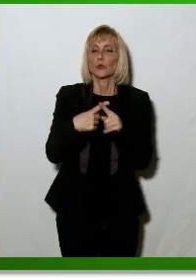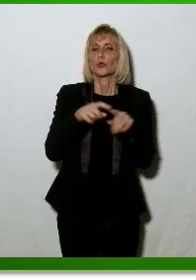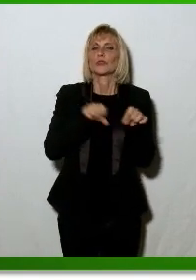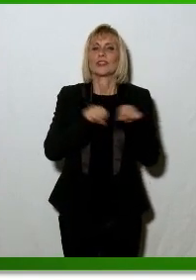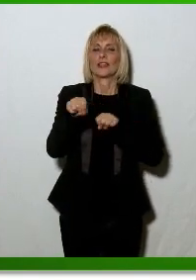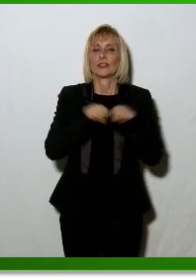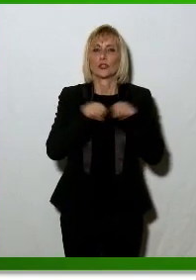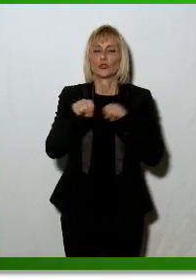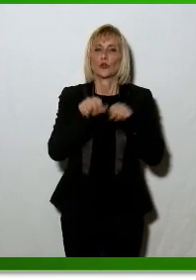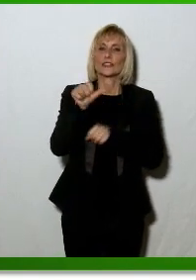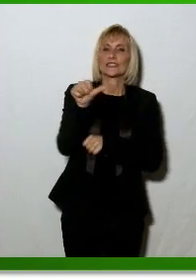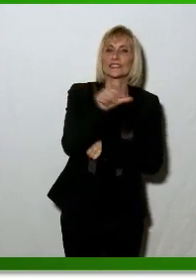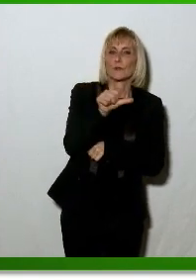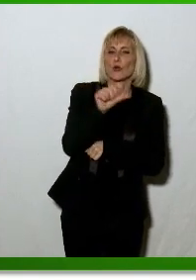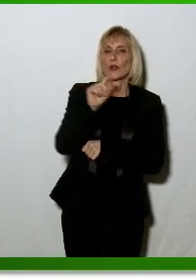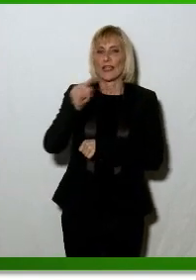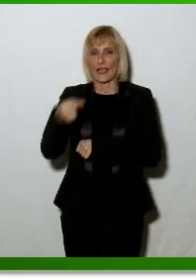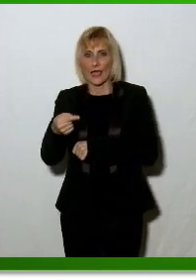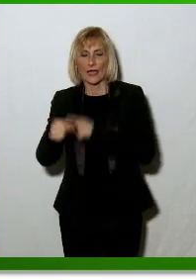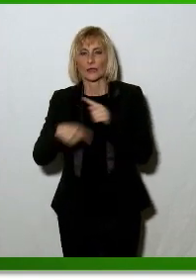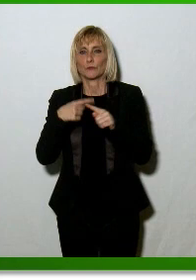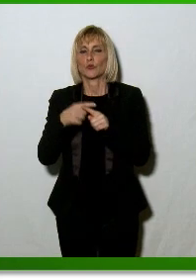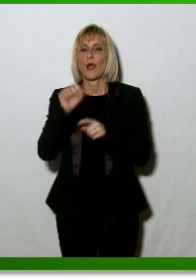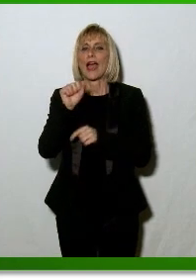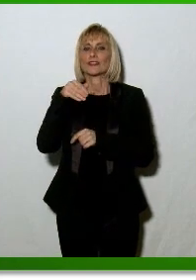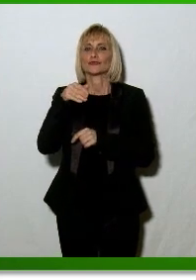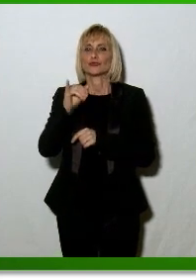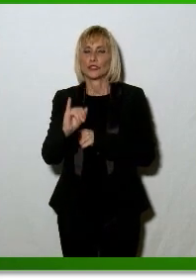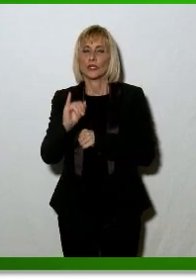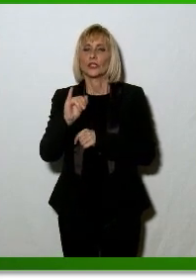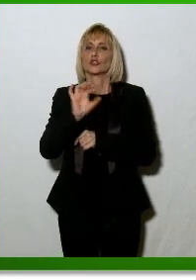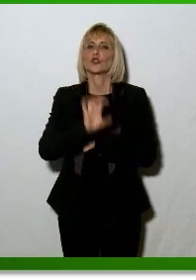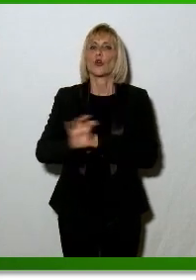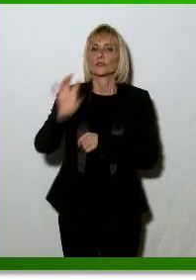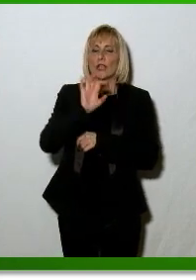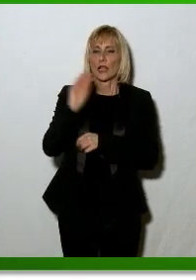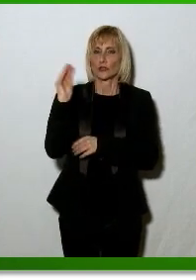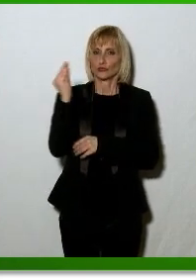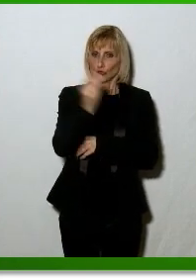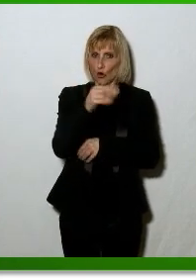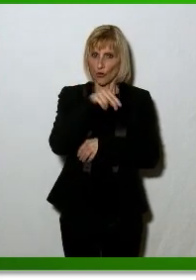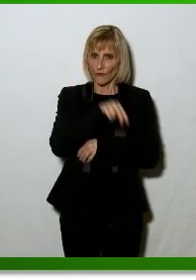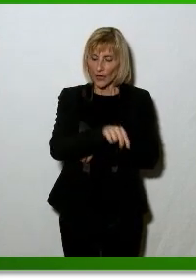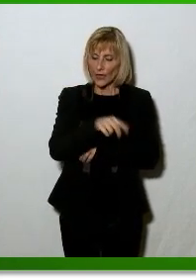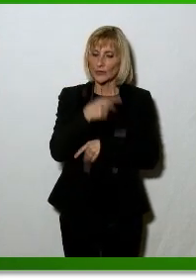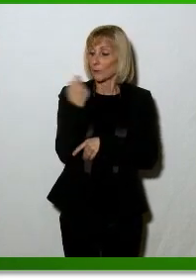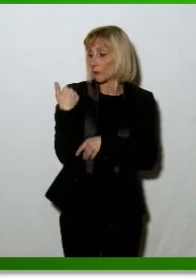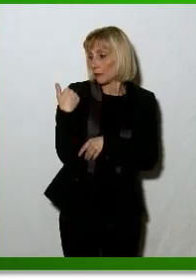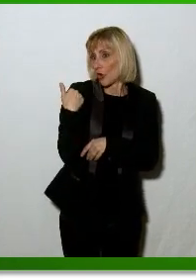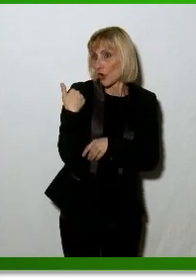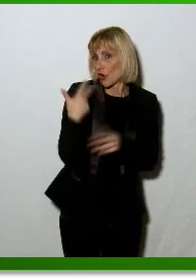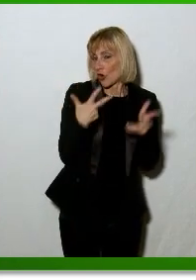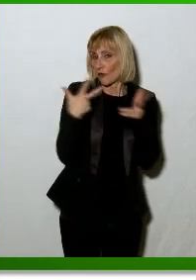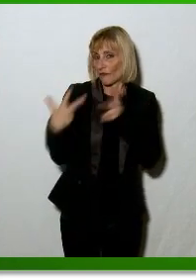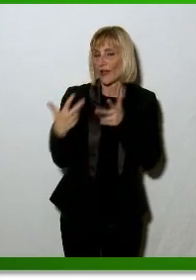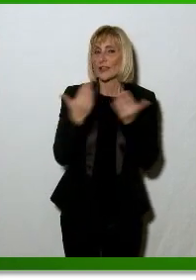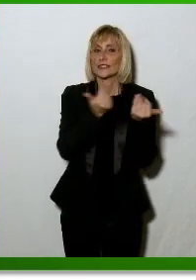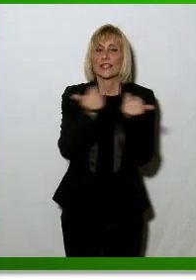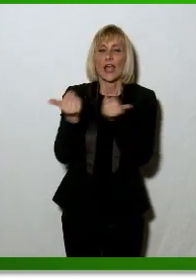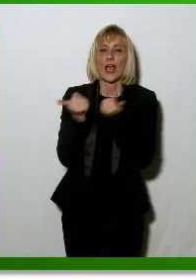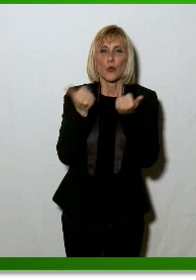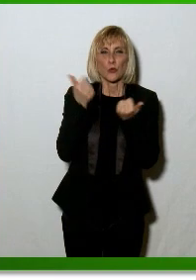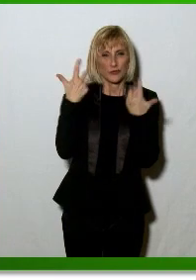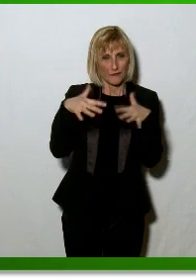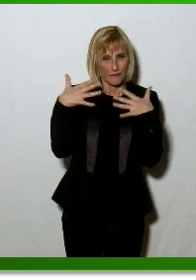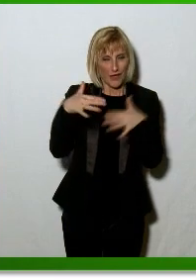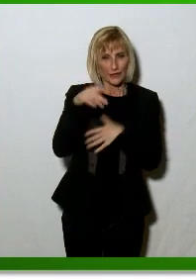direttore Simone Gheri ed Anci Toscana giovani di cui portato poc'anzi i saluti la presidente Francesca